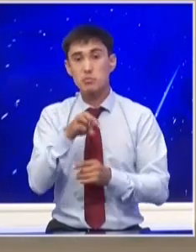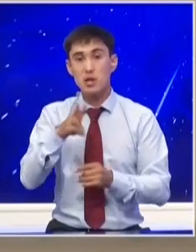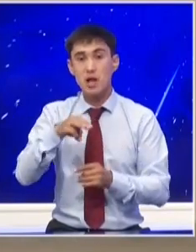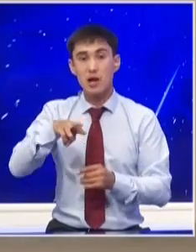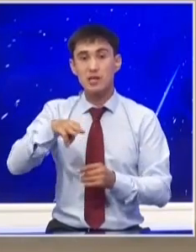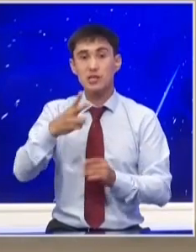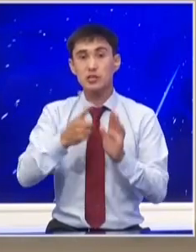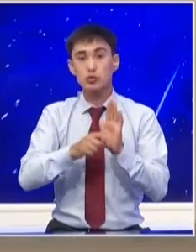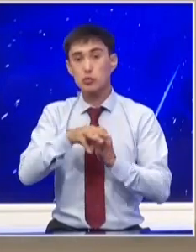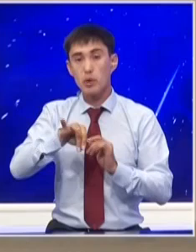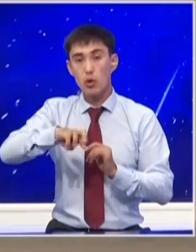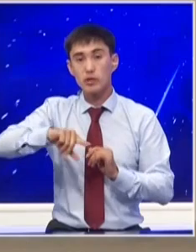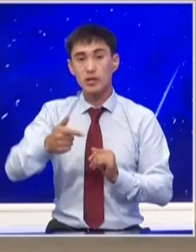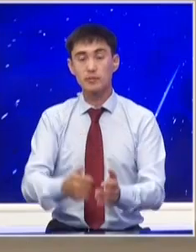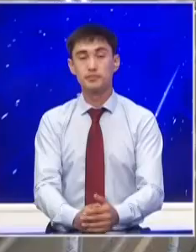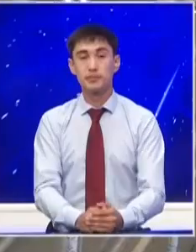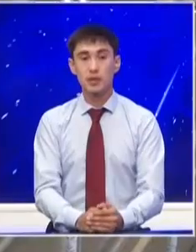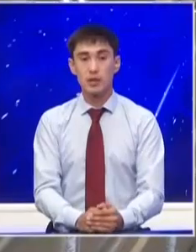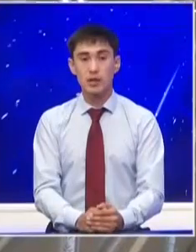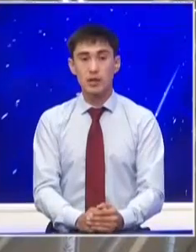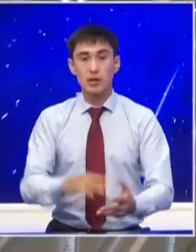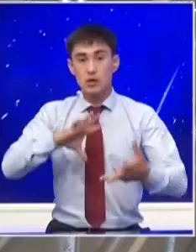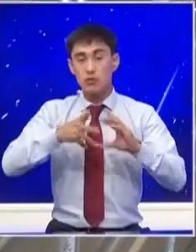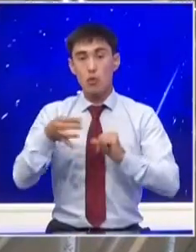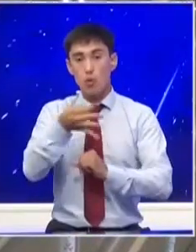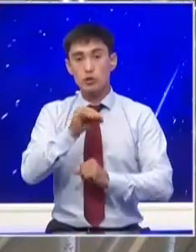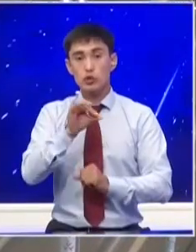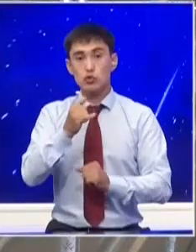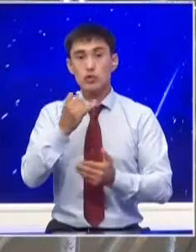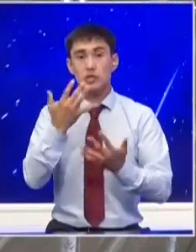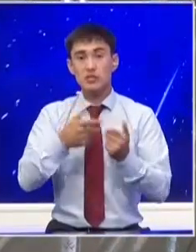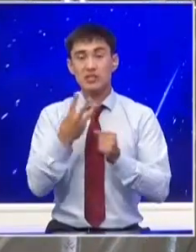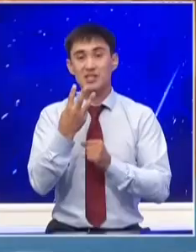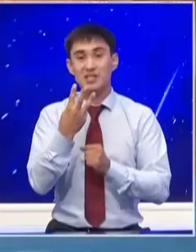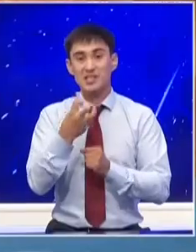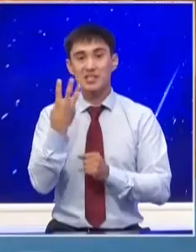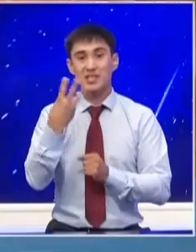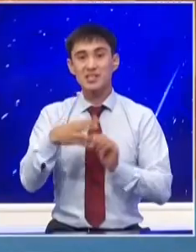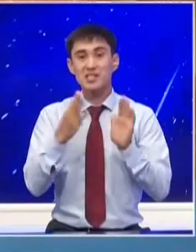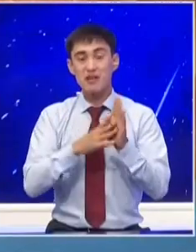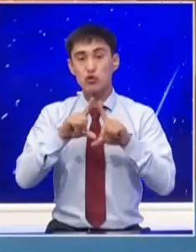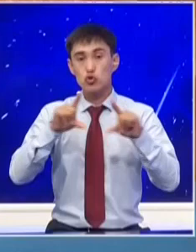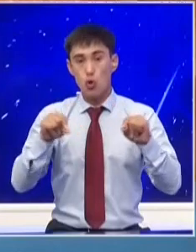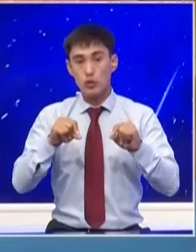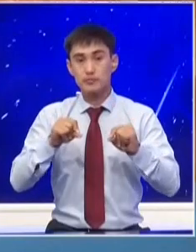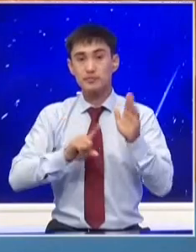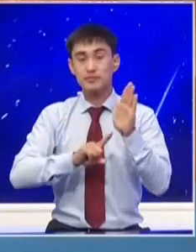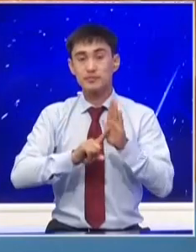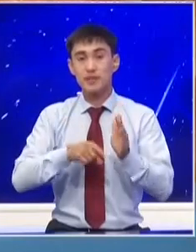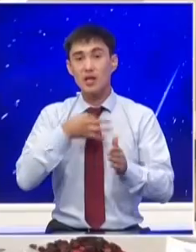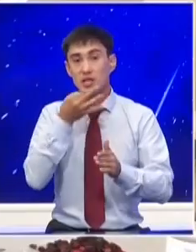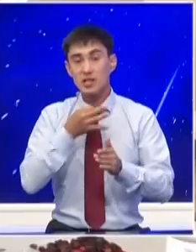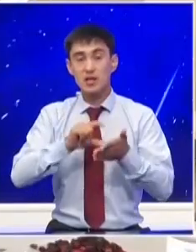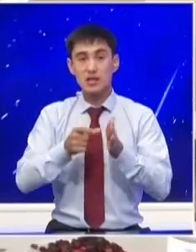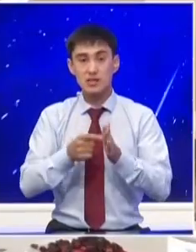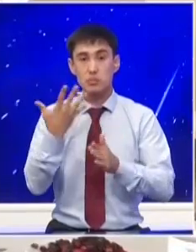миллиарда 700 миллионов тенге. Всего в области ЖТСУ насчитывается 339 школ. Количество учащихся начального звена